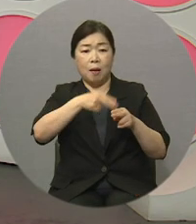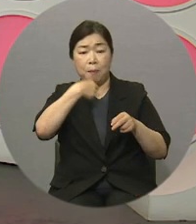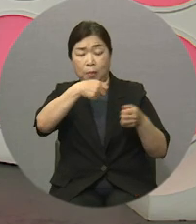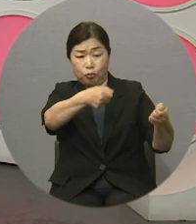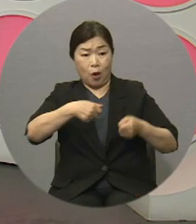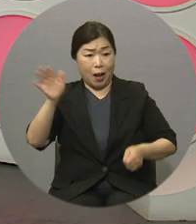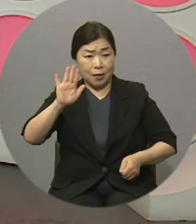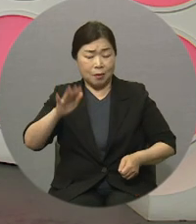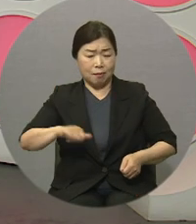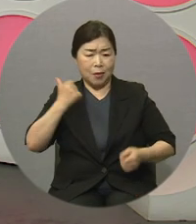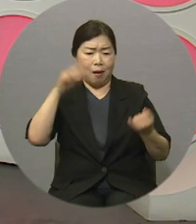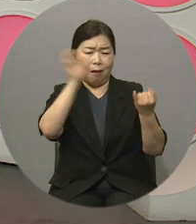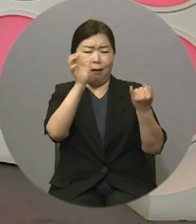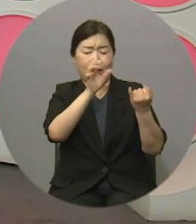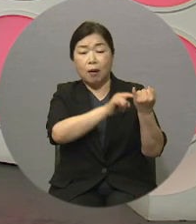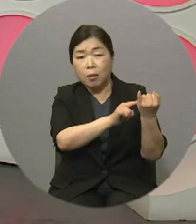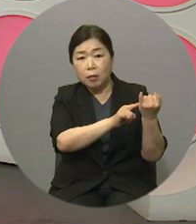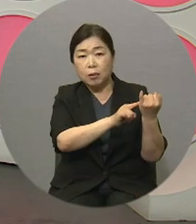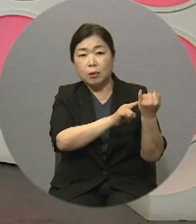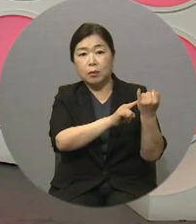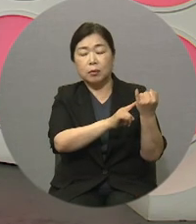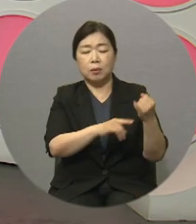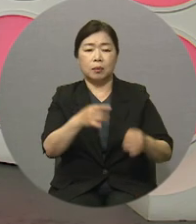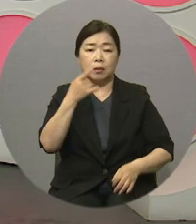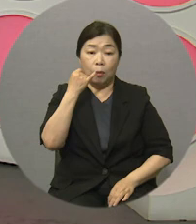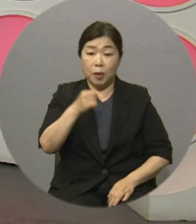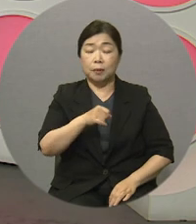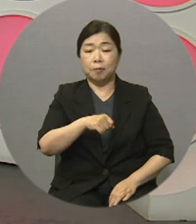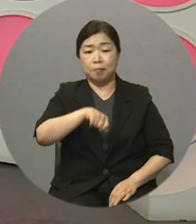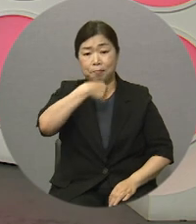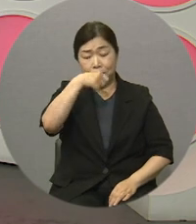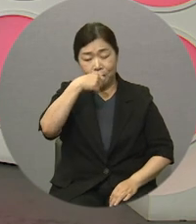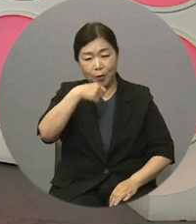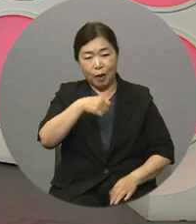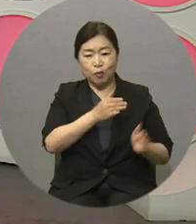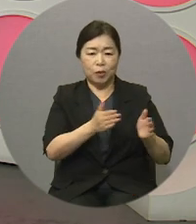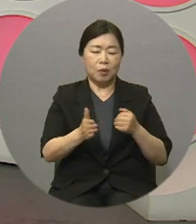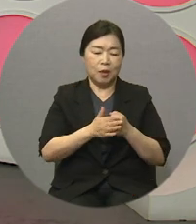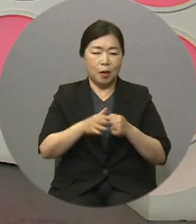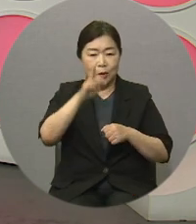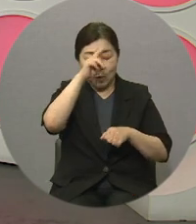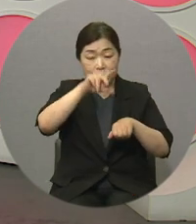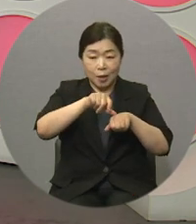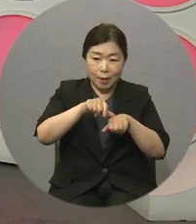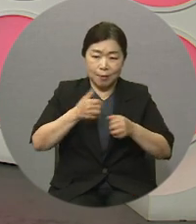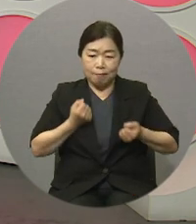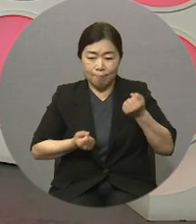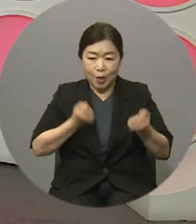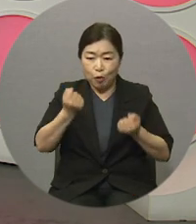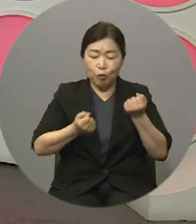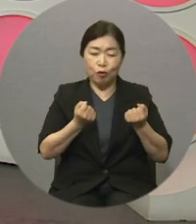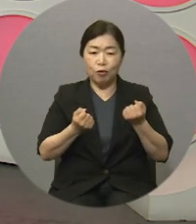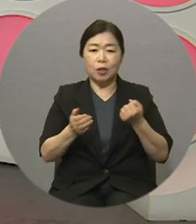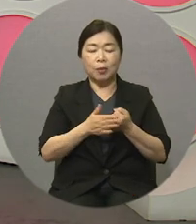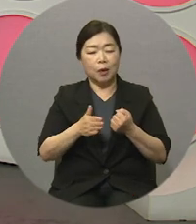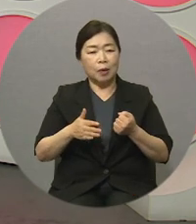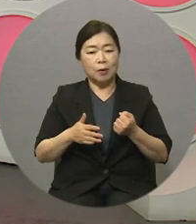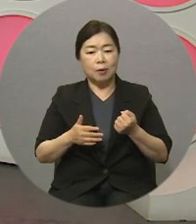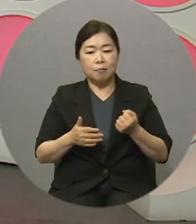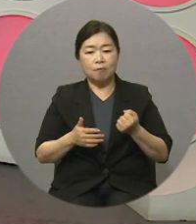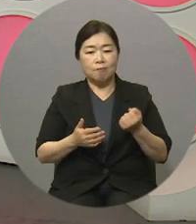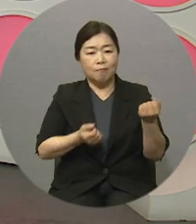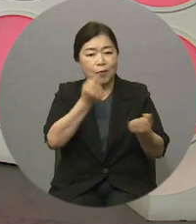엄마는 식사 준비 때문에 점심시간이 자유로운 일을 찾다가 자전거로 물건을 실어 슈퍼에